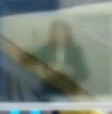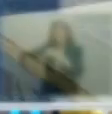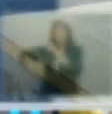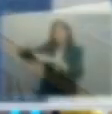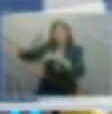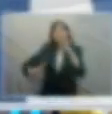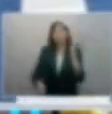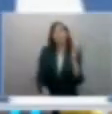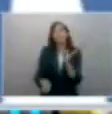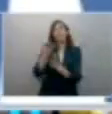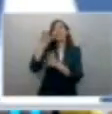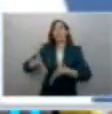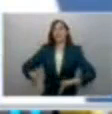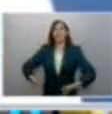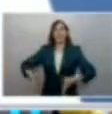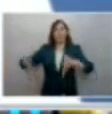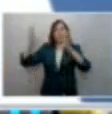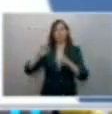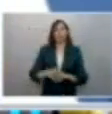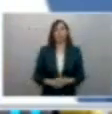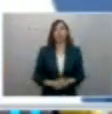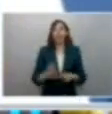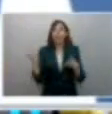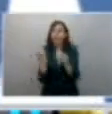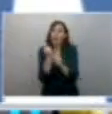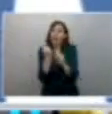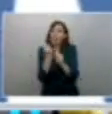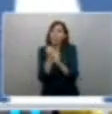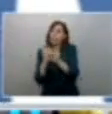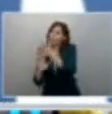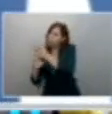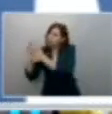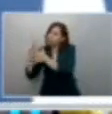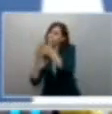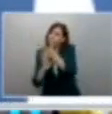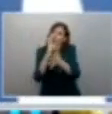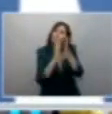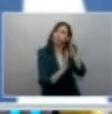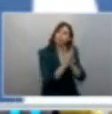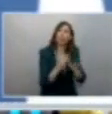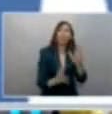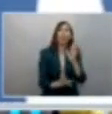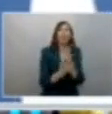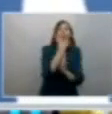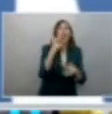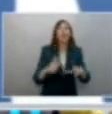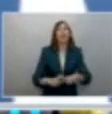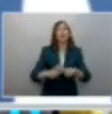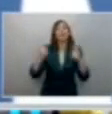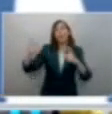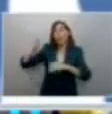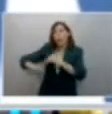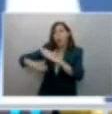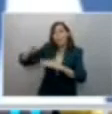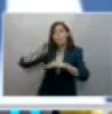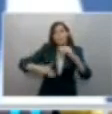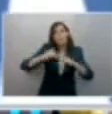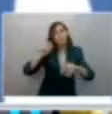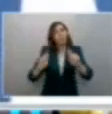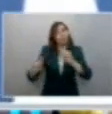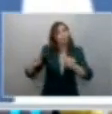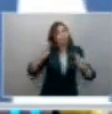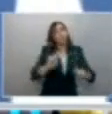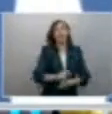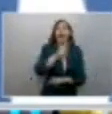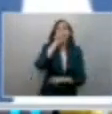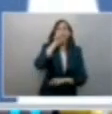εργαλείο. Και θέλει το διάλογος να μην επικεντρώνεται στα προβλήματα των πολιτών, να μην επικεντρώνεται στην ακρίβεια, να μην επικεντρώνεται